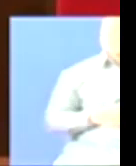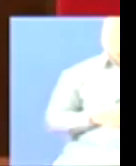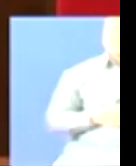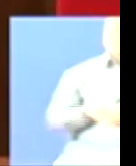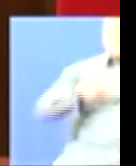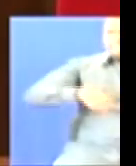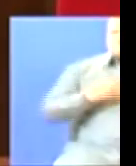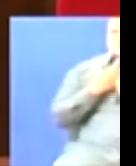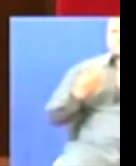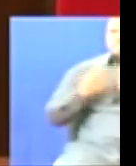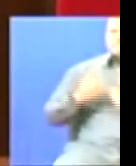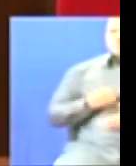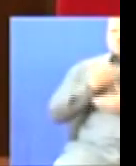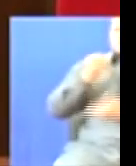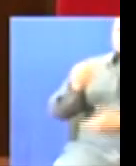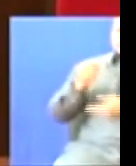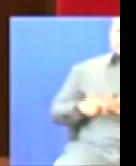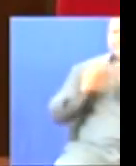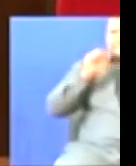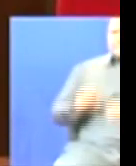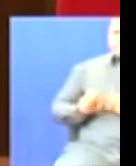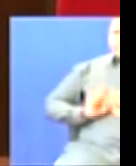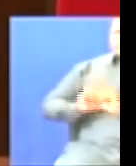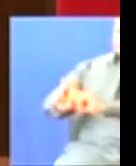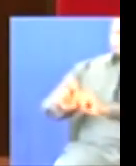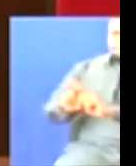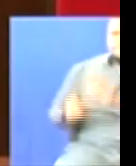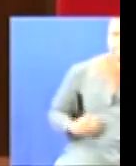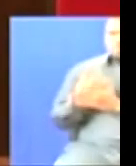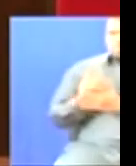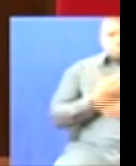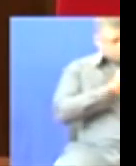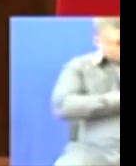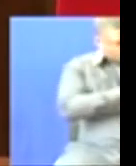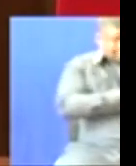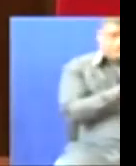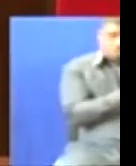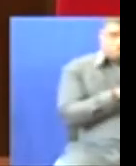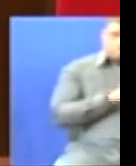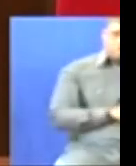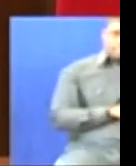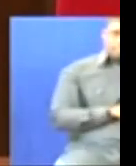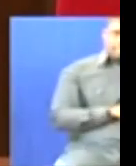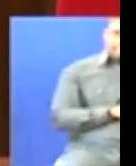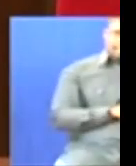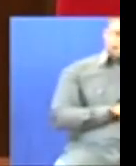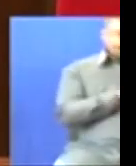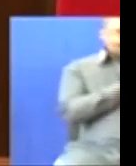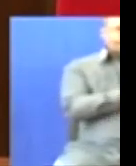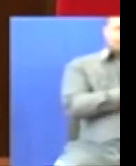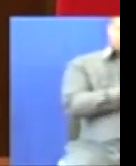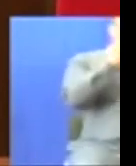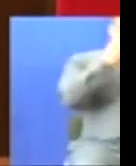tunasema uwekezaji lazima uendane na matokeo ya kiuchumi. Unapowekeza sana manake